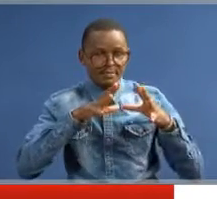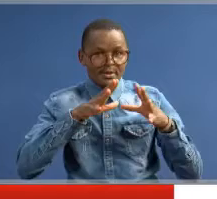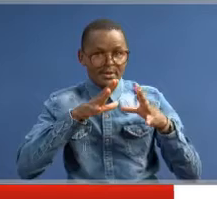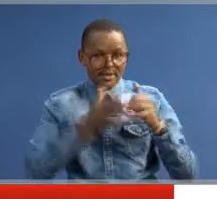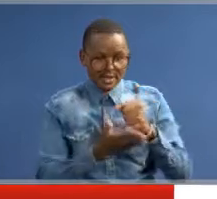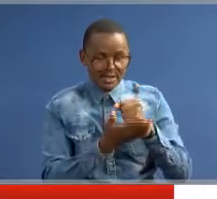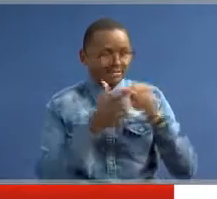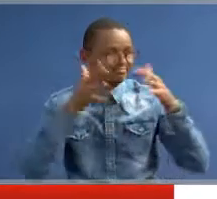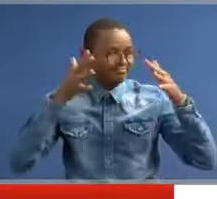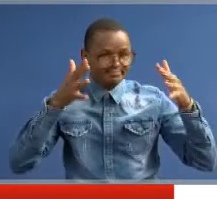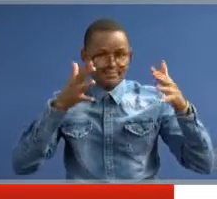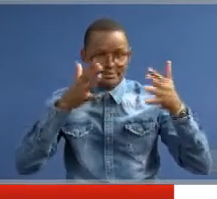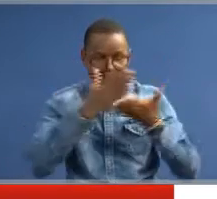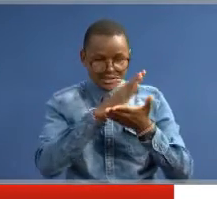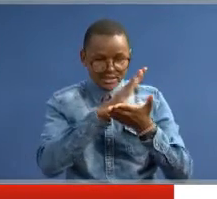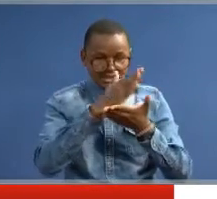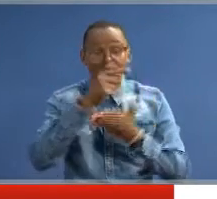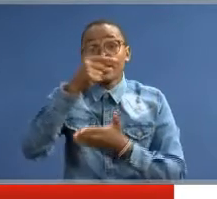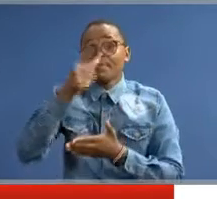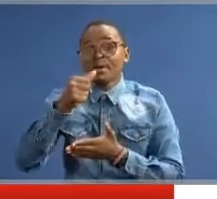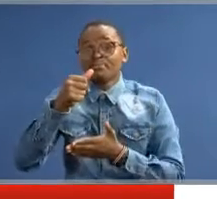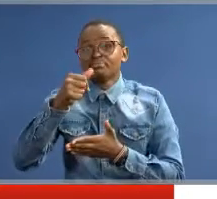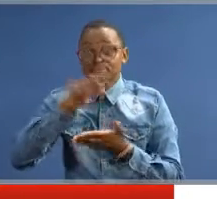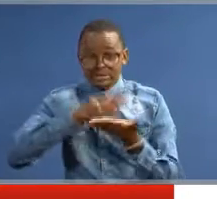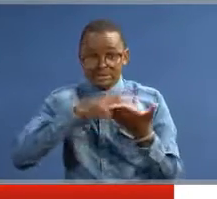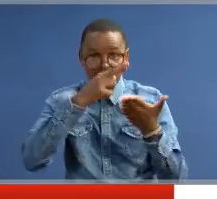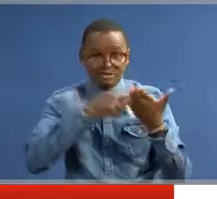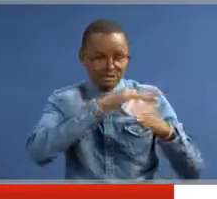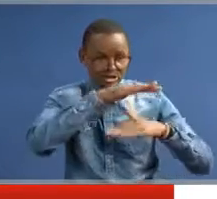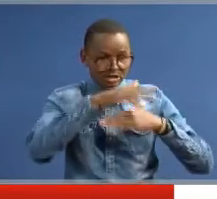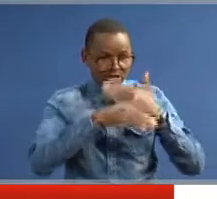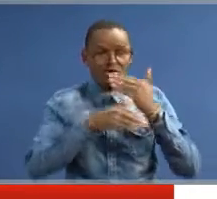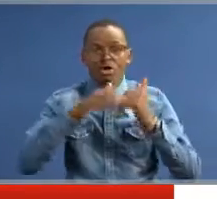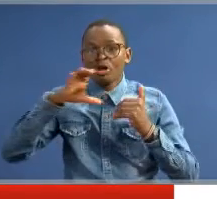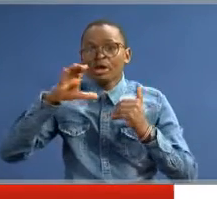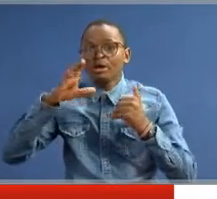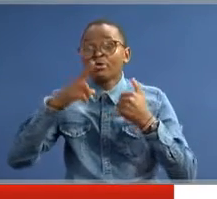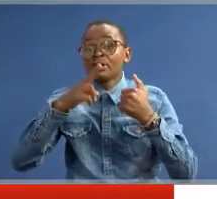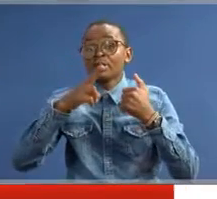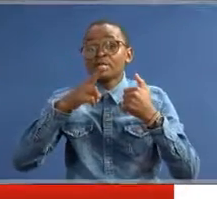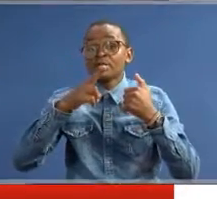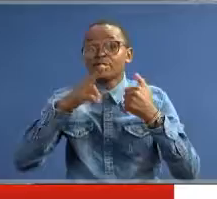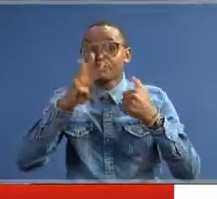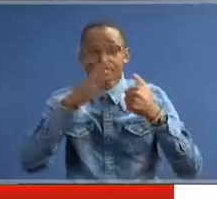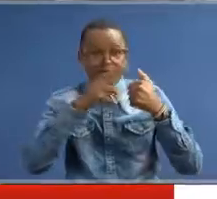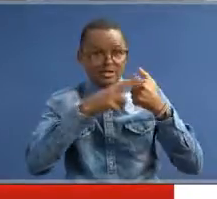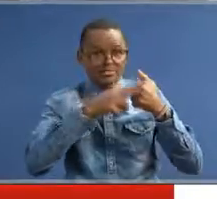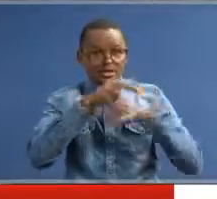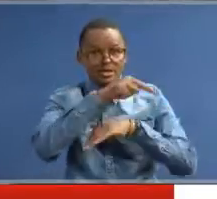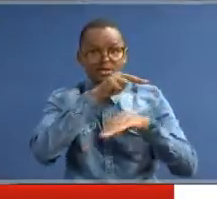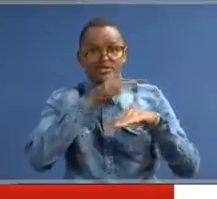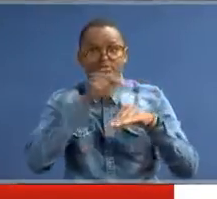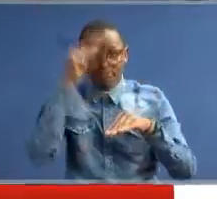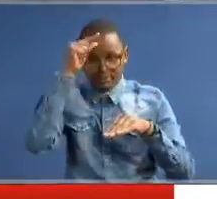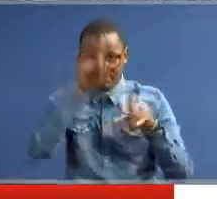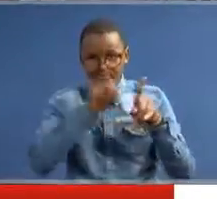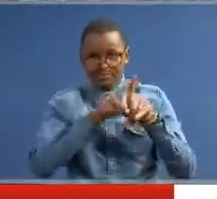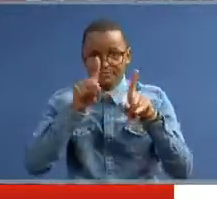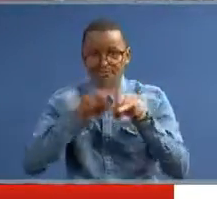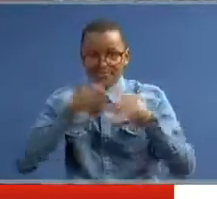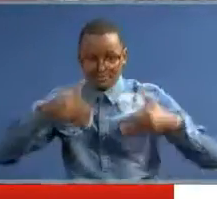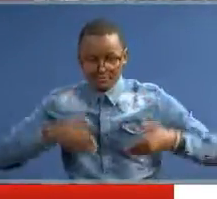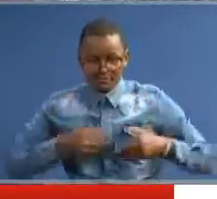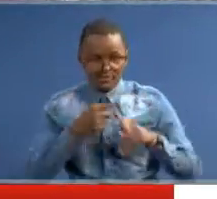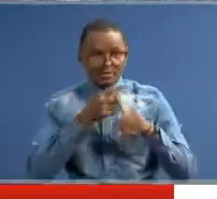itasaidia pakubwa katika ugavi wa fedha rasilimali kwa kaunti zote 47 kutoka kwa serikali ya kitaifa. Wakati huo huo,